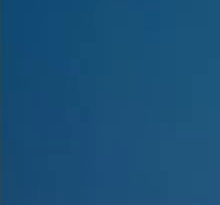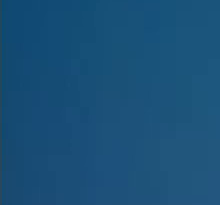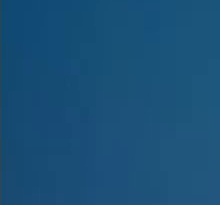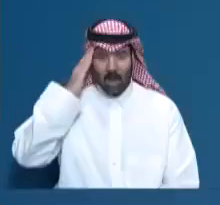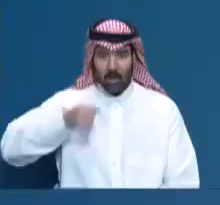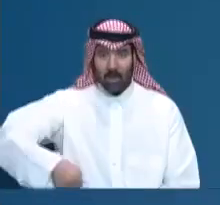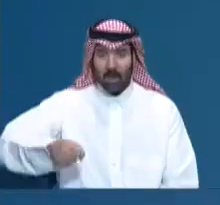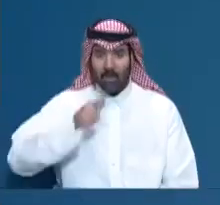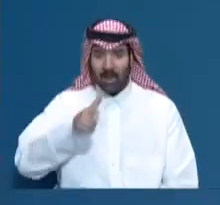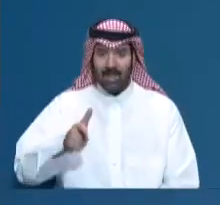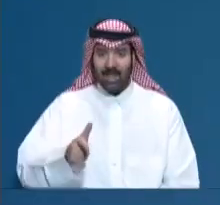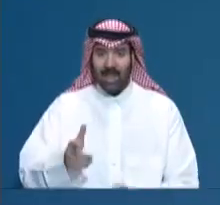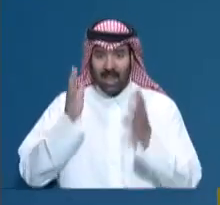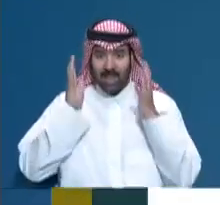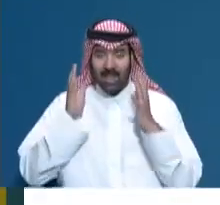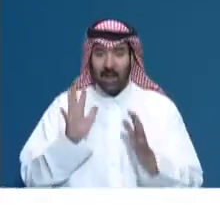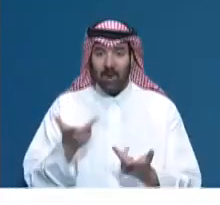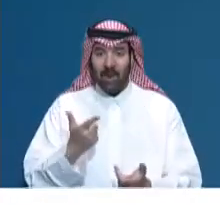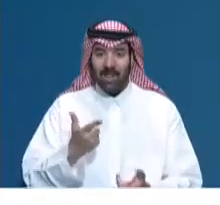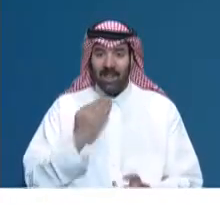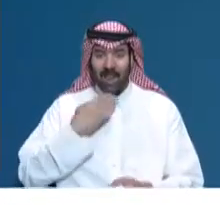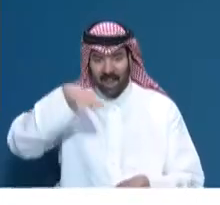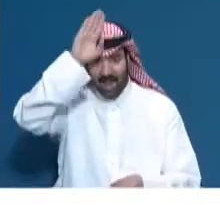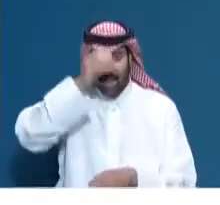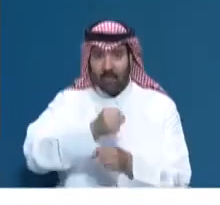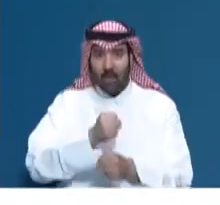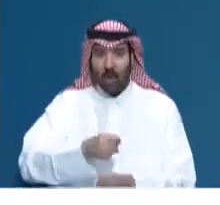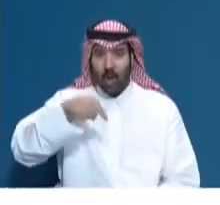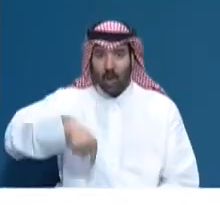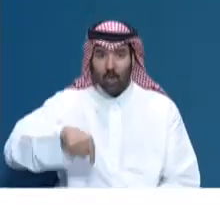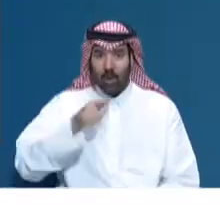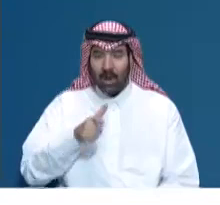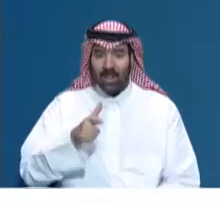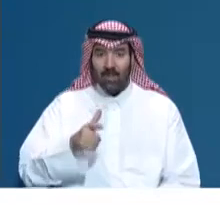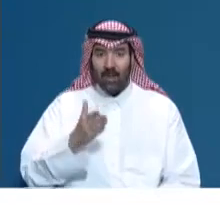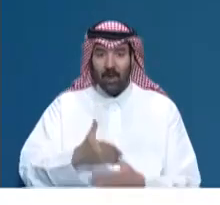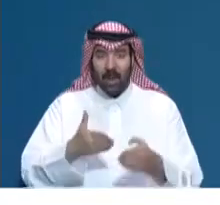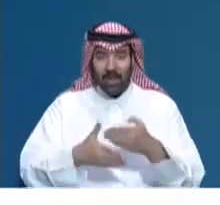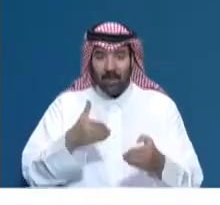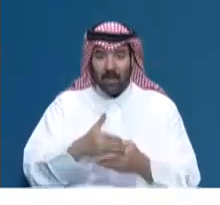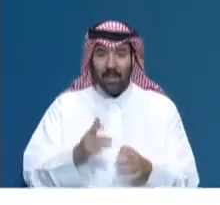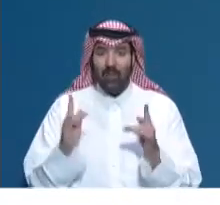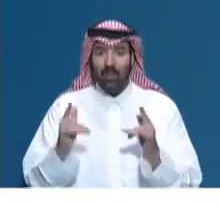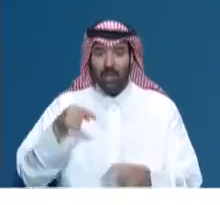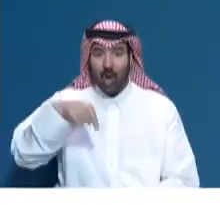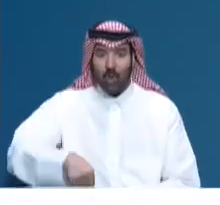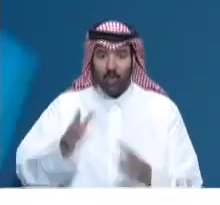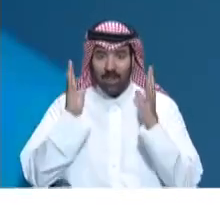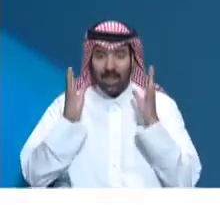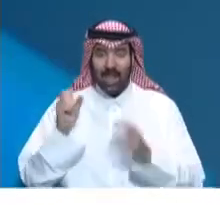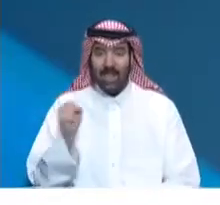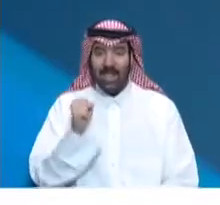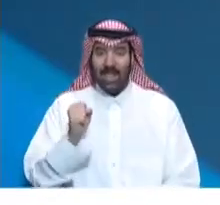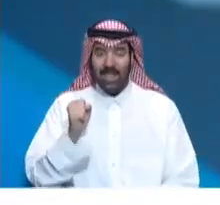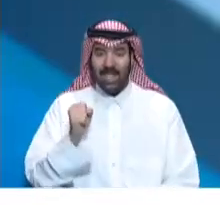أهلا بكم. أدى خادم الحرمين الشريفين الملك سلمان بن عبد العزيز آل سعود في قصر السلام بجدة صباح اليوم صلاة عيد